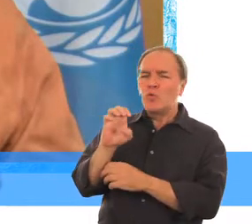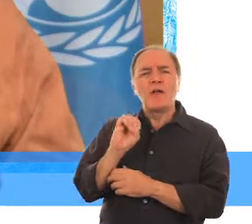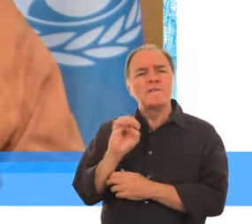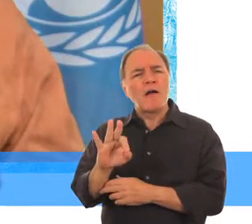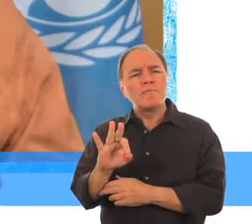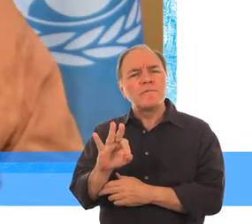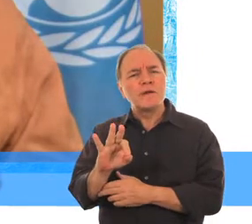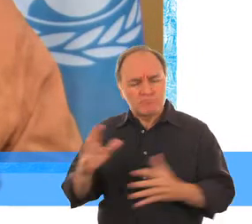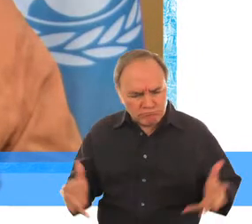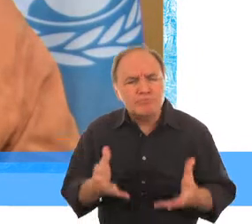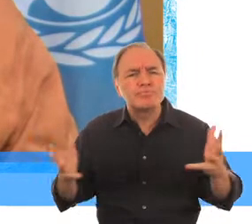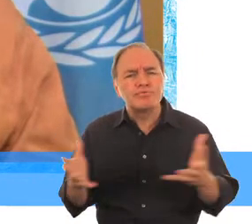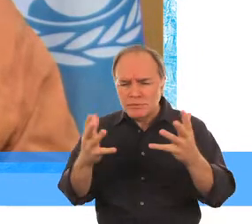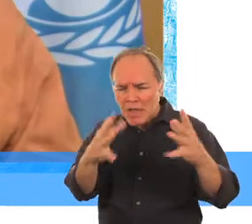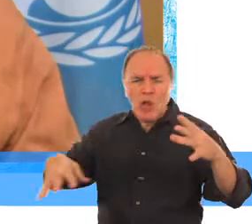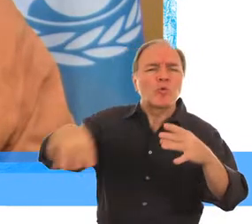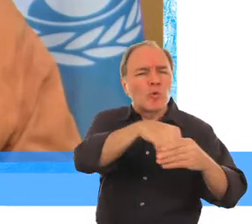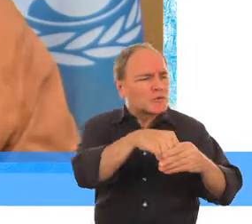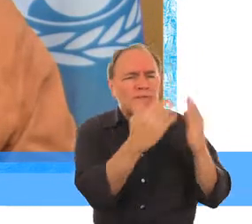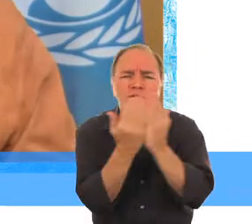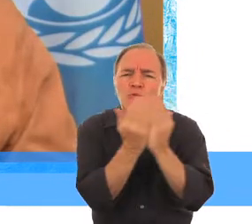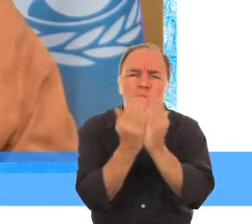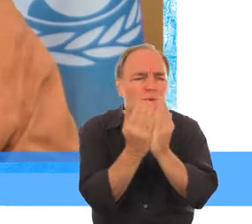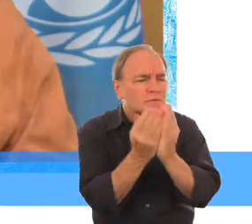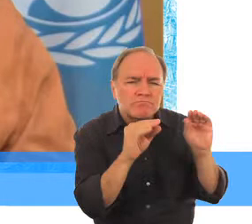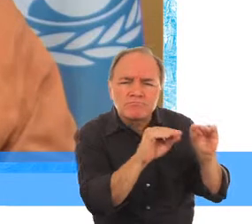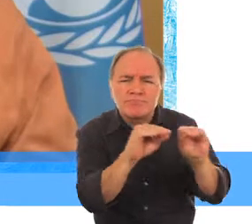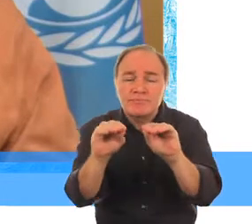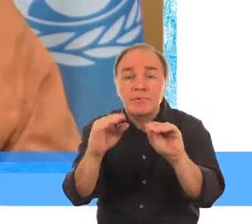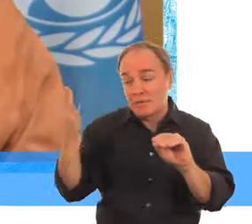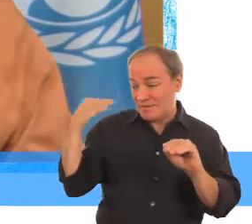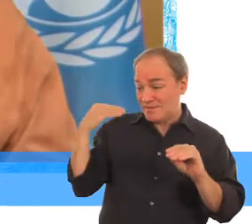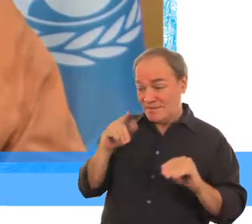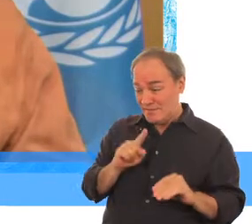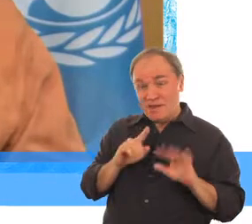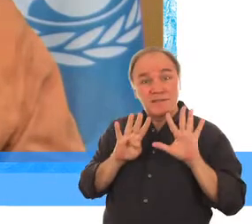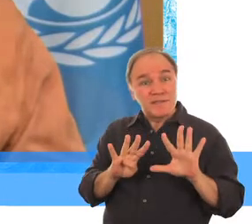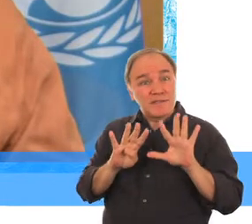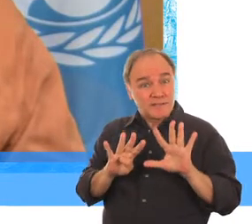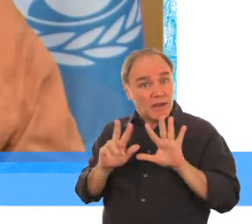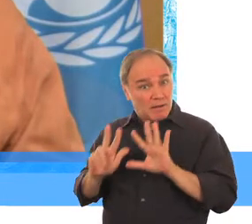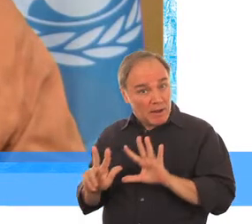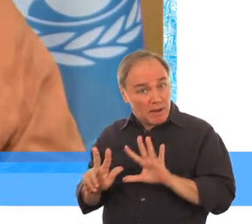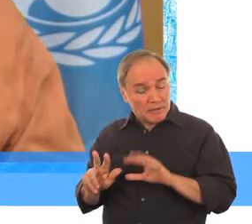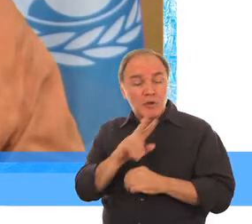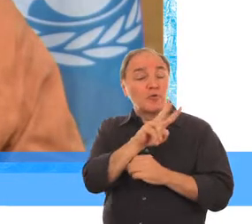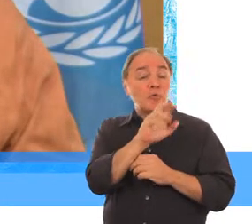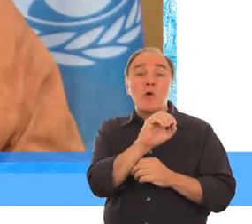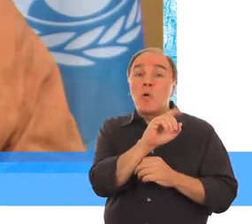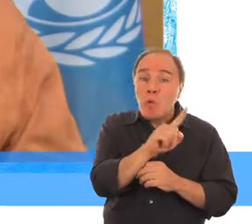L'UNICEF a commencé à promouvoir les principes d'éducation inclusive en 1998 et à partir de 2001